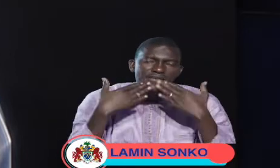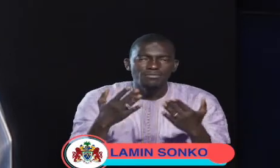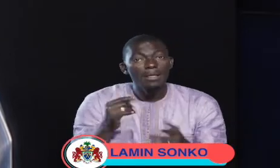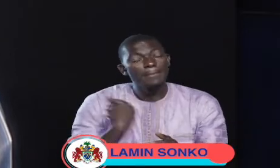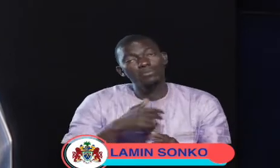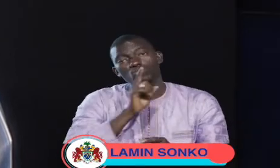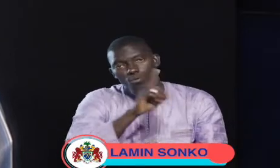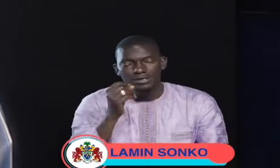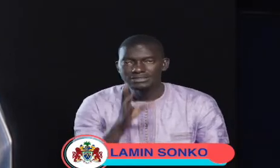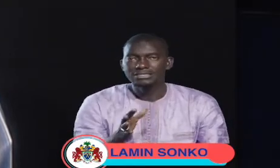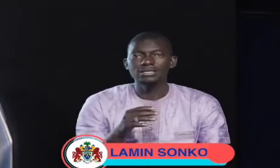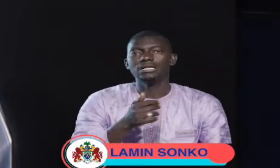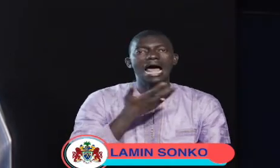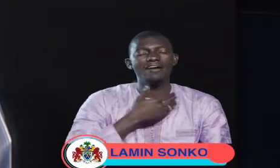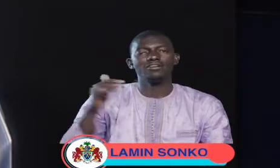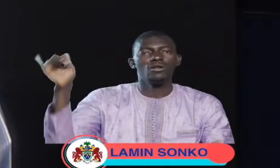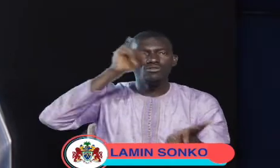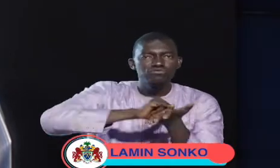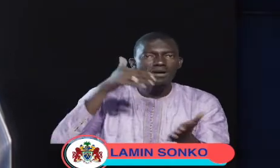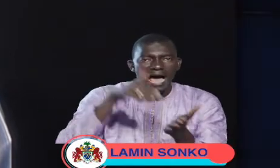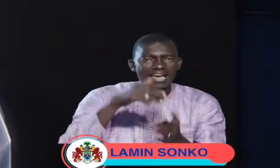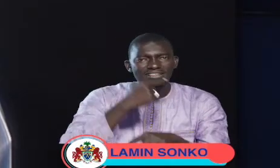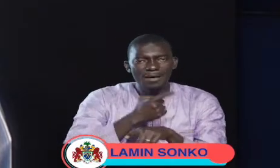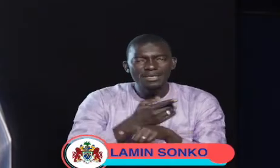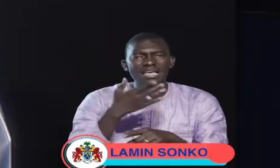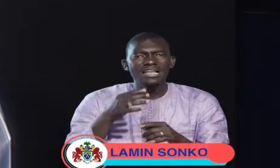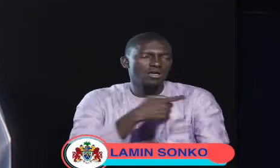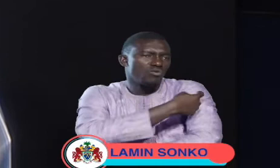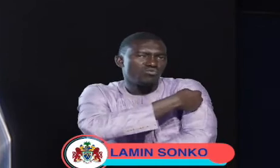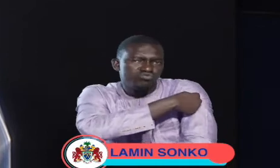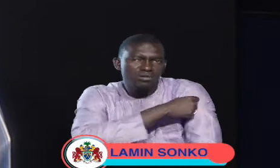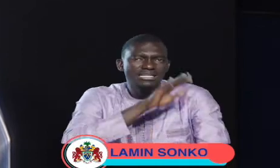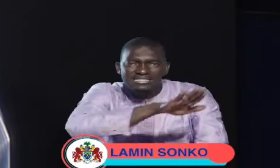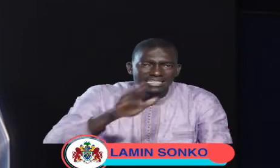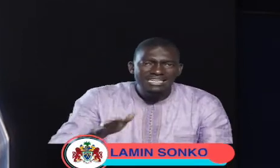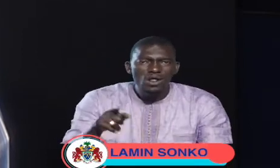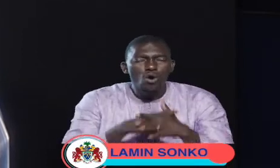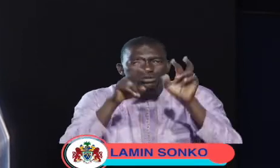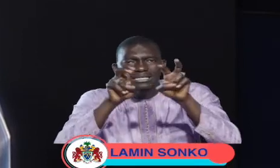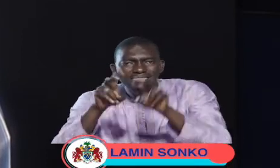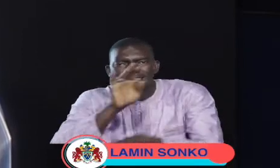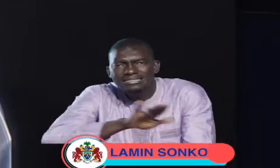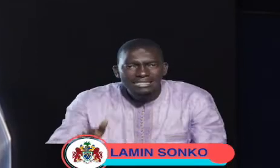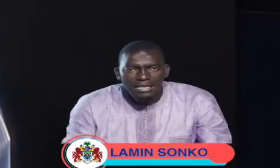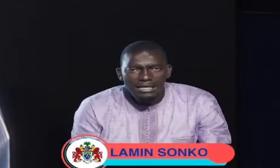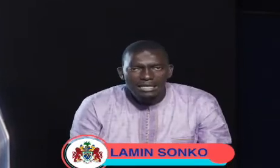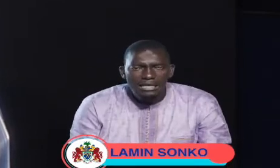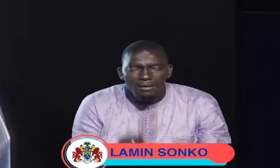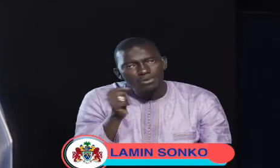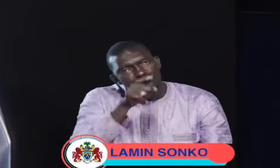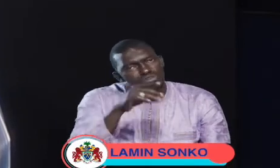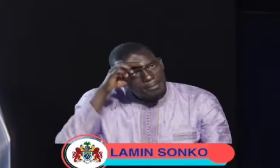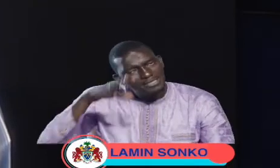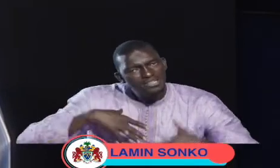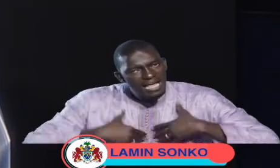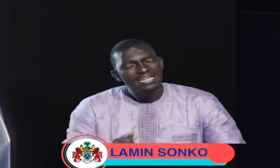né dañ déggane amna plane bu ñow Gambia ici ay pengu pour pengu xalé fi o Tesco ci nit ñi té yena nek ministry